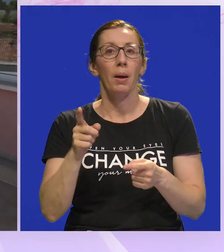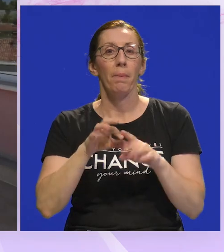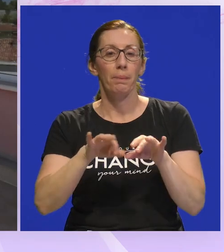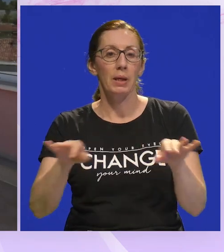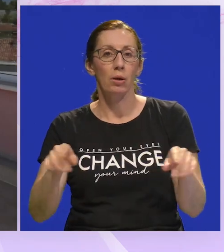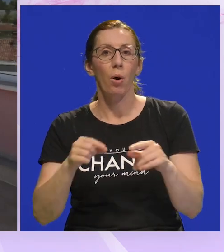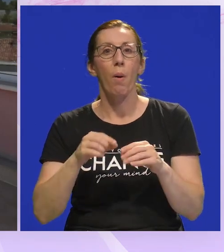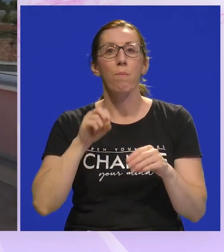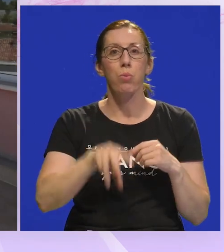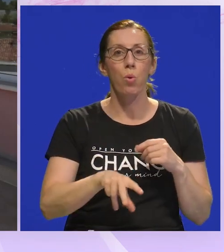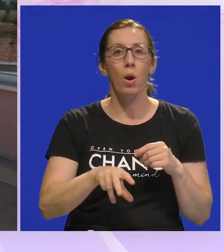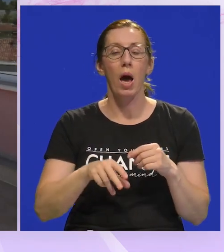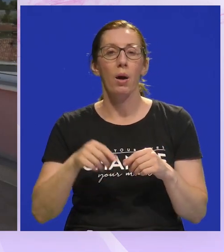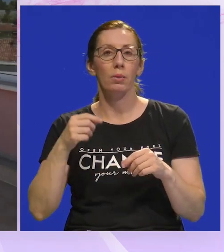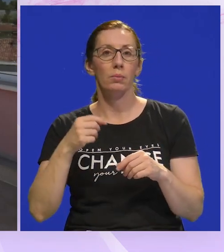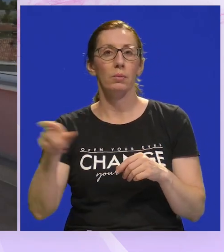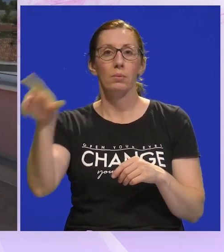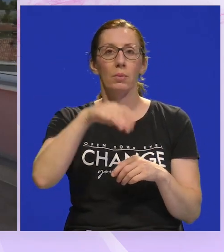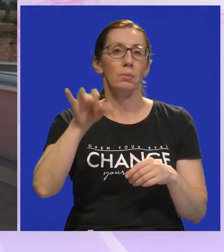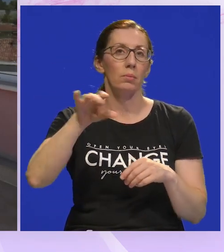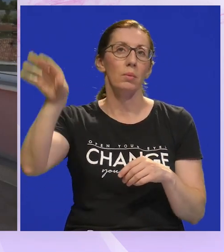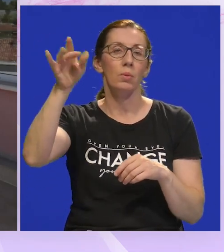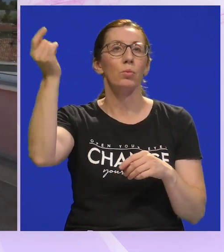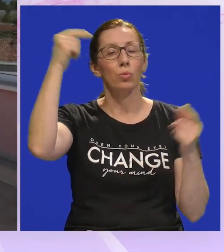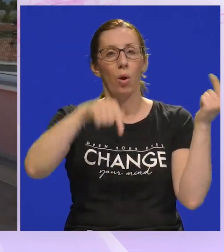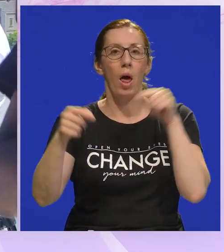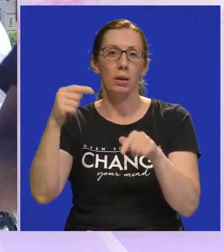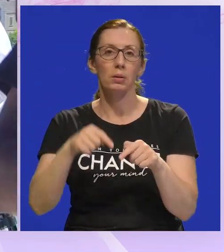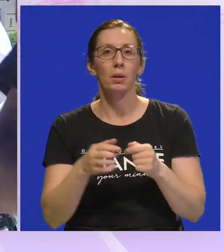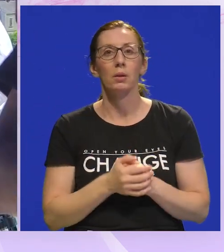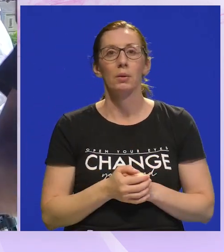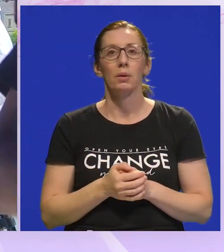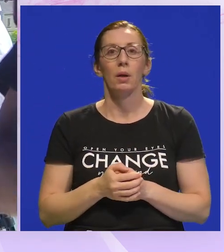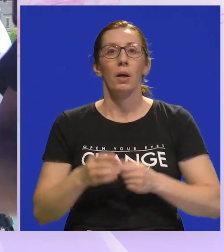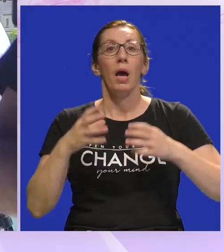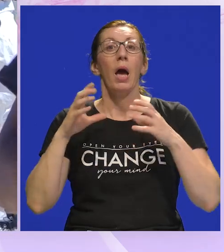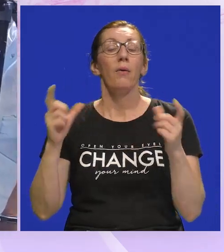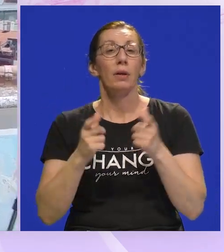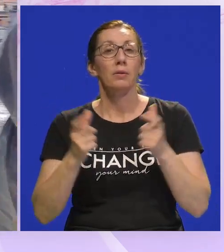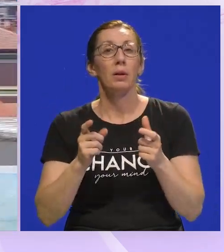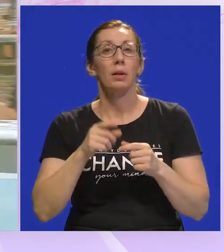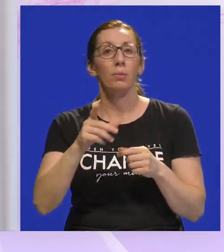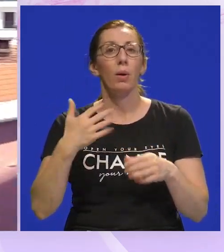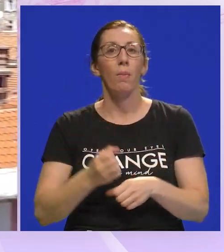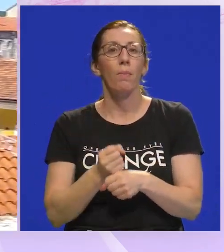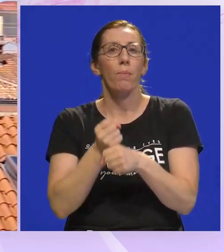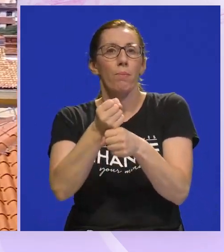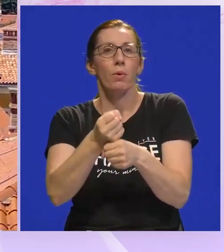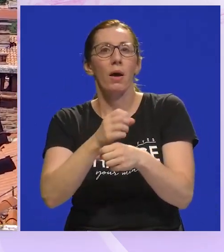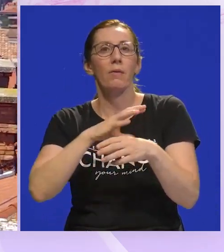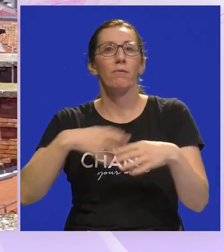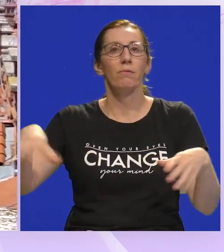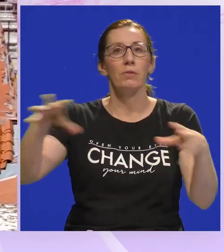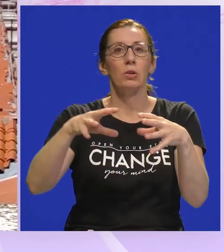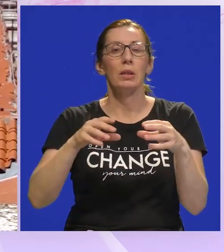promicati Piano Pula festival u svojim državama odakle dolaze. Festival ne bi mogao funkcionirati bez